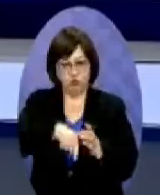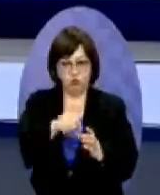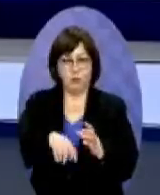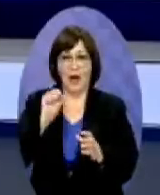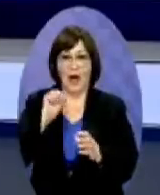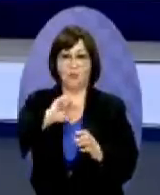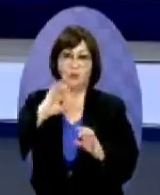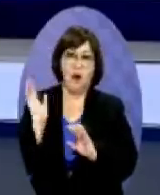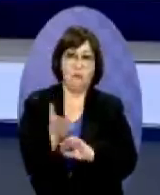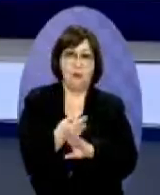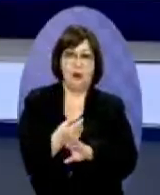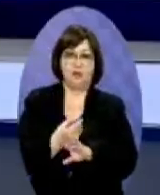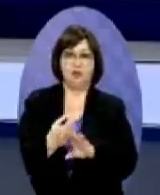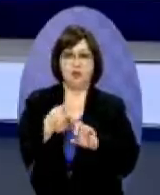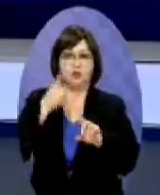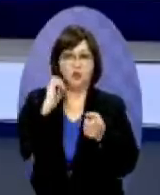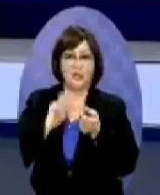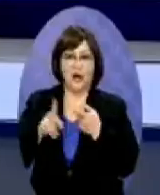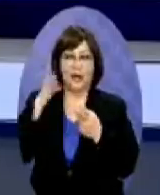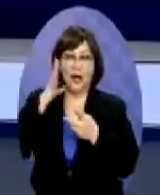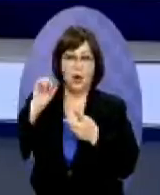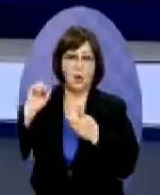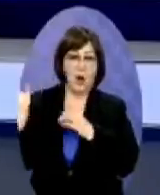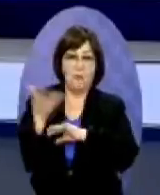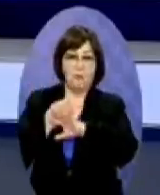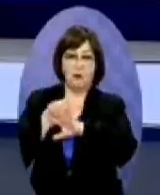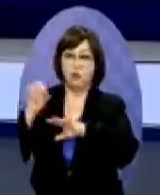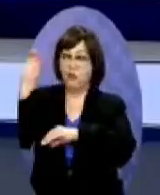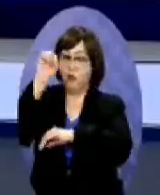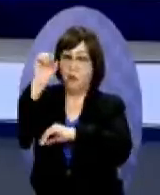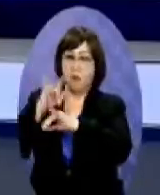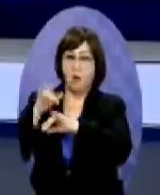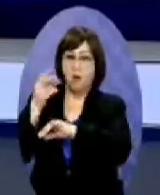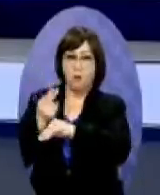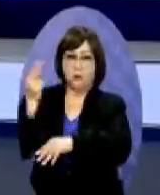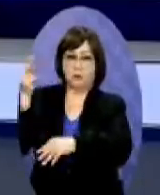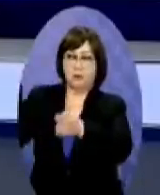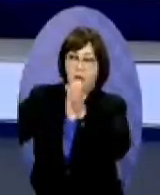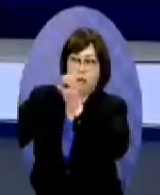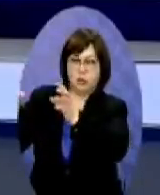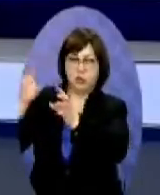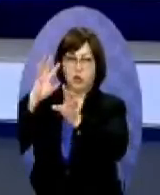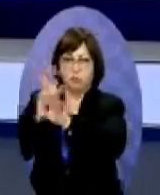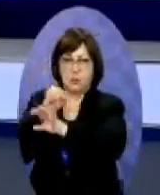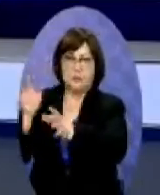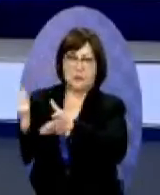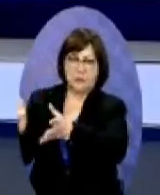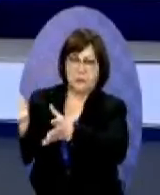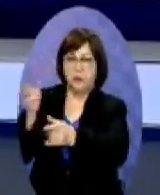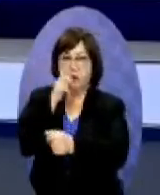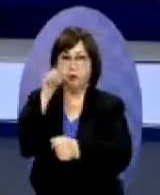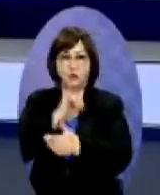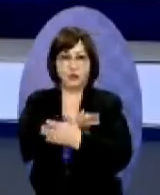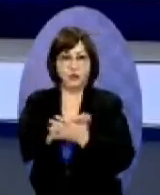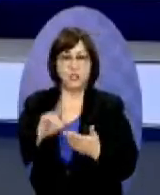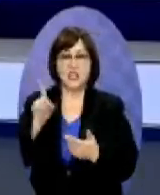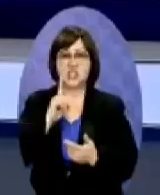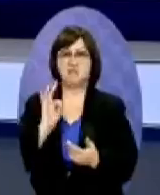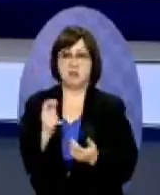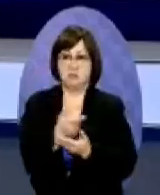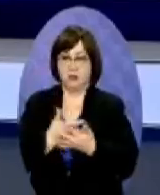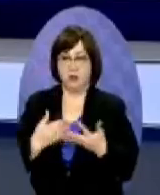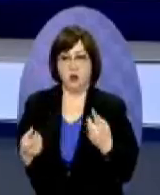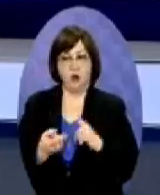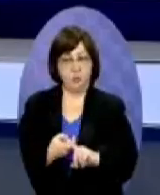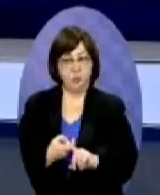гадаад аюулгүй байдлын хувьд бол Европод төвлөрөх хандлагатай байгаа Путингийн аюул мөн одоо Оросын батлан хамгаалах салбарын шин зэр зэвсгийн асуудлыг онцолсон байна.